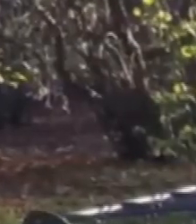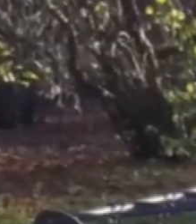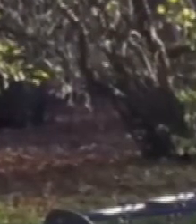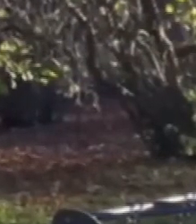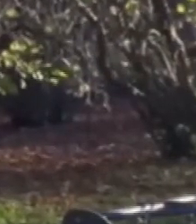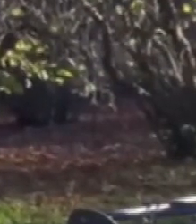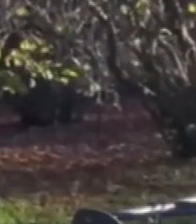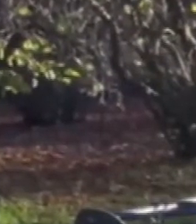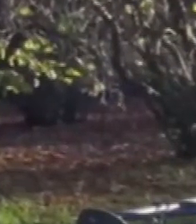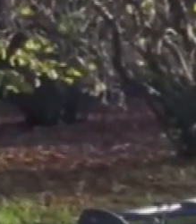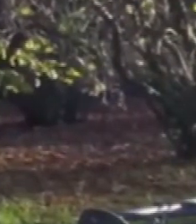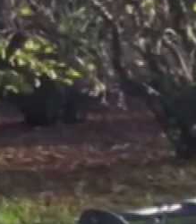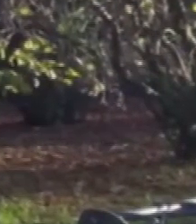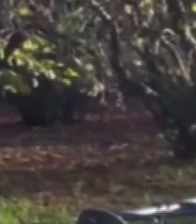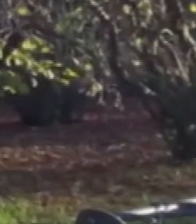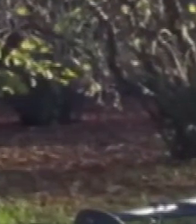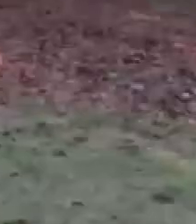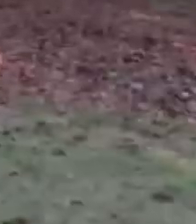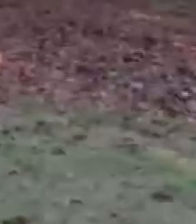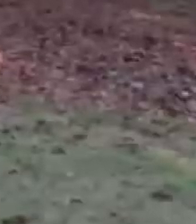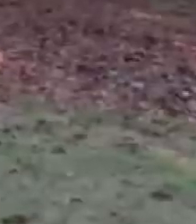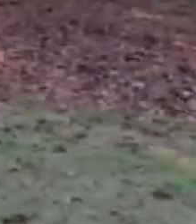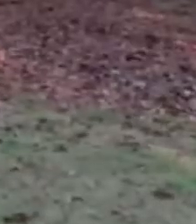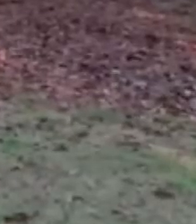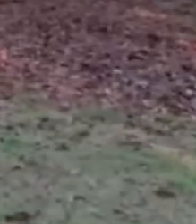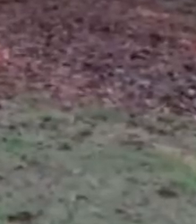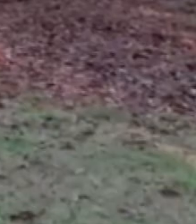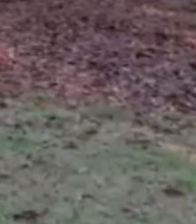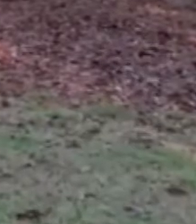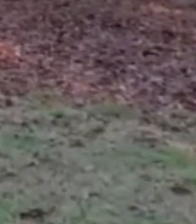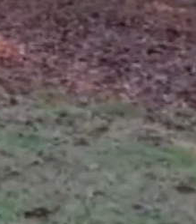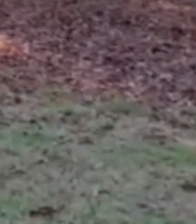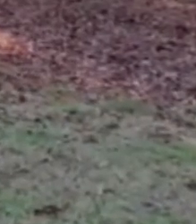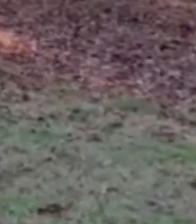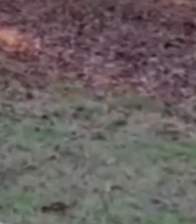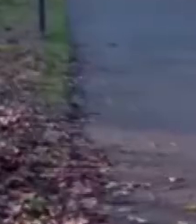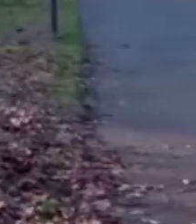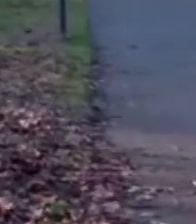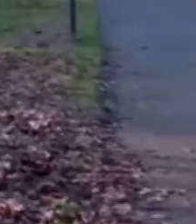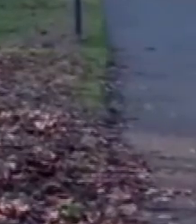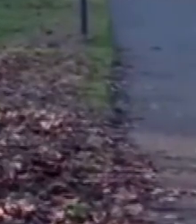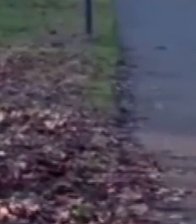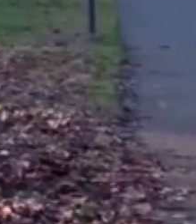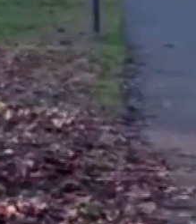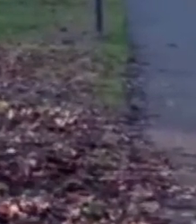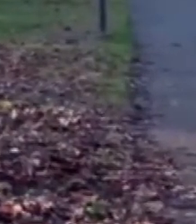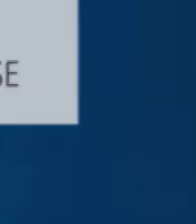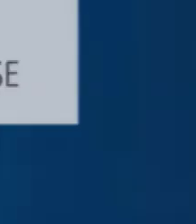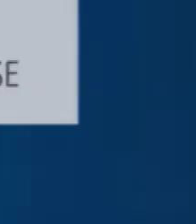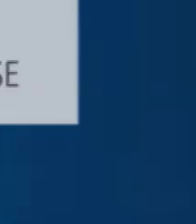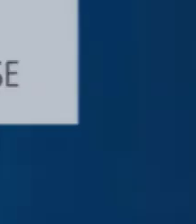sia sessione di allenamento di atleti rispetto a norme distanziamento sociale a porte chiuse per attività individuali